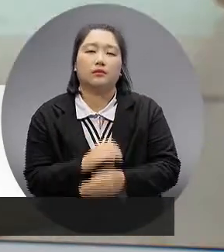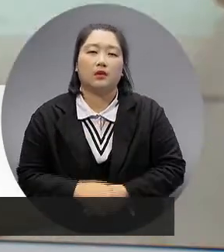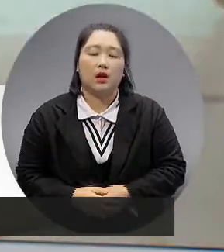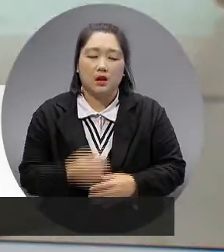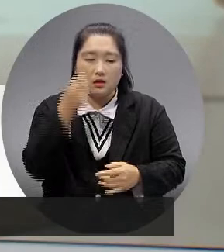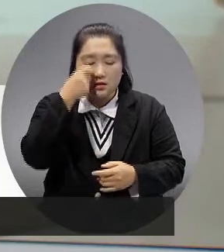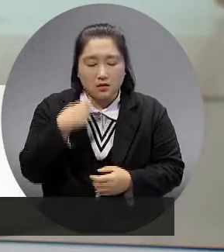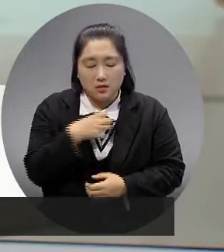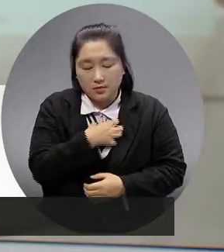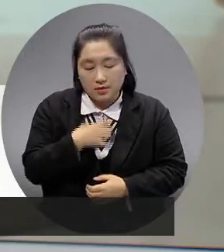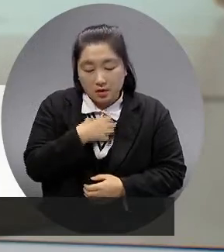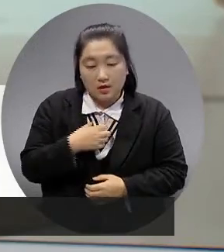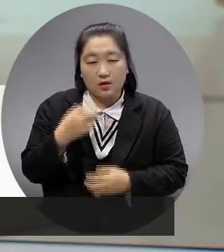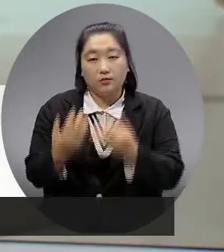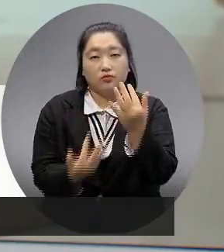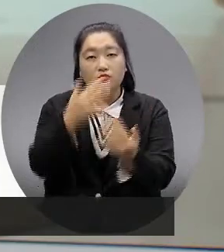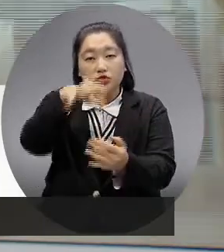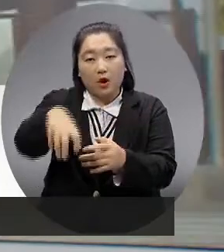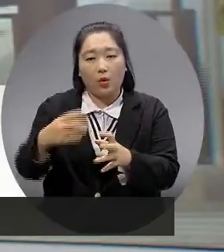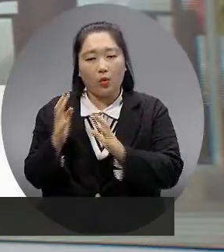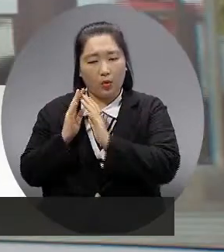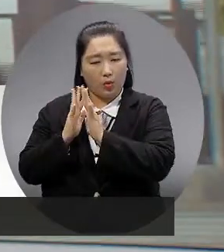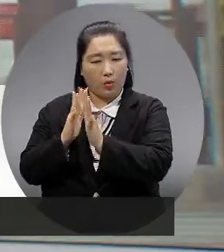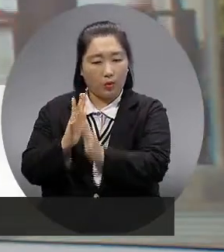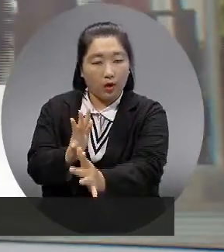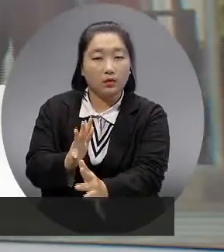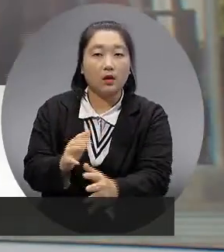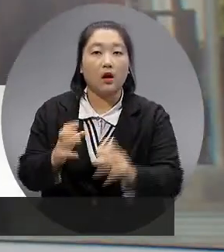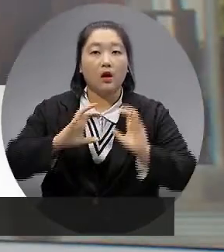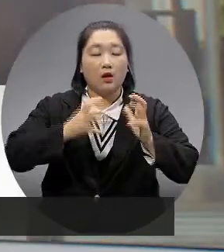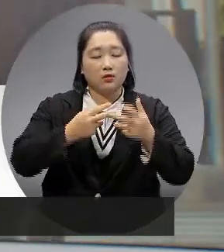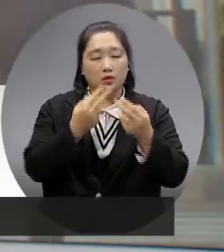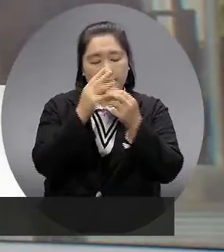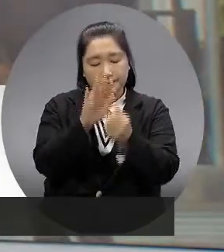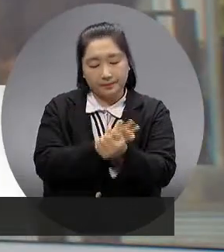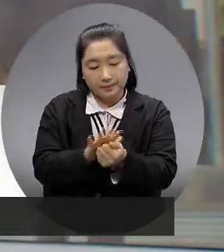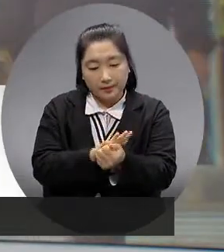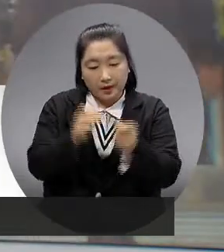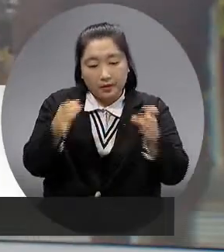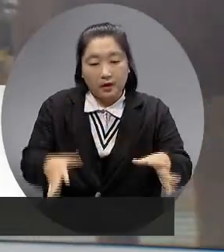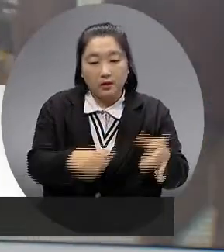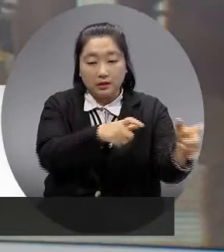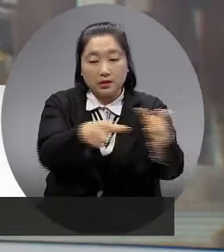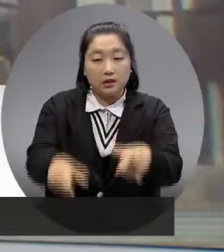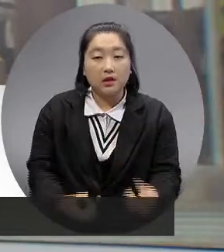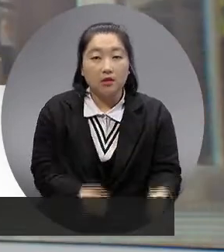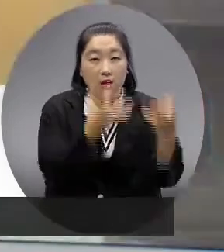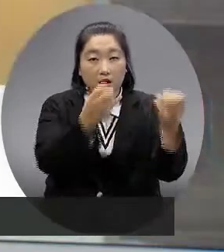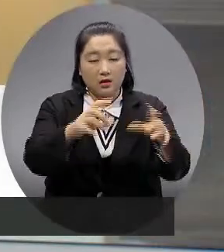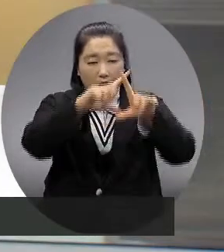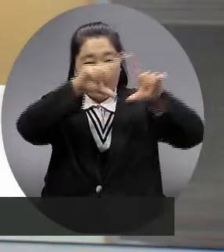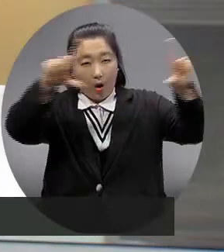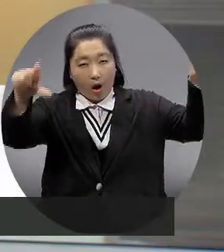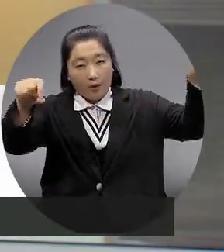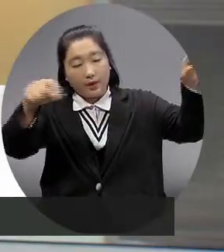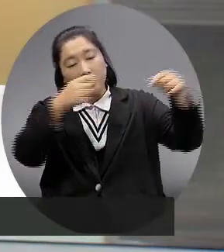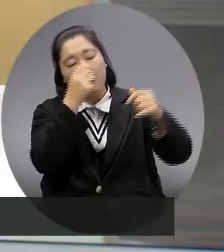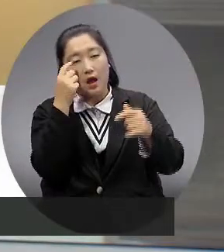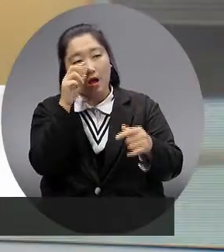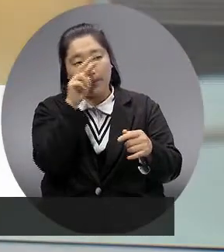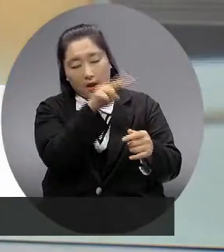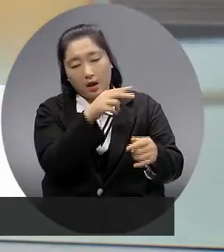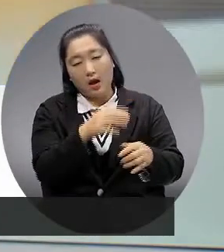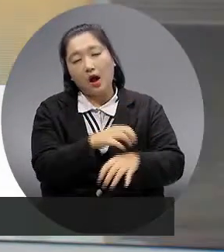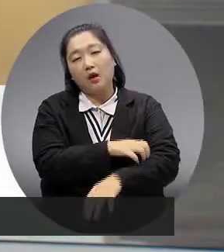시민들의 발길이 이어졌는데요. 이러한 국가 애도 기간에 지역 행사를 홍보하는 플래카드가 내걸리면서